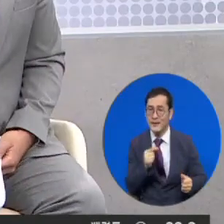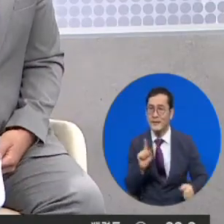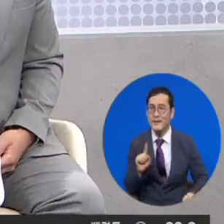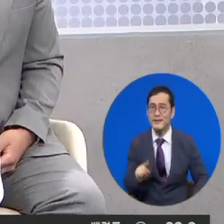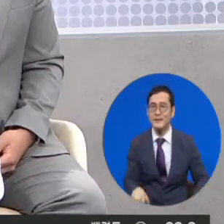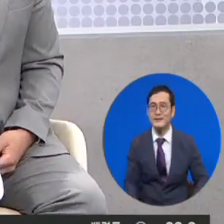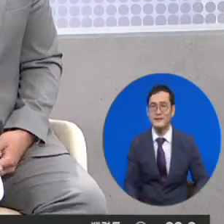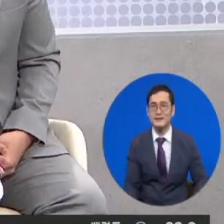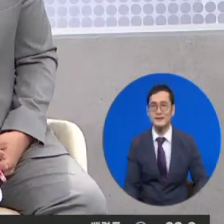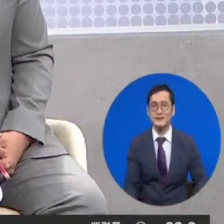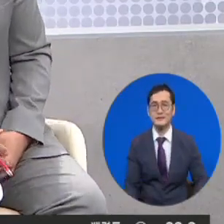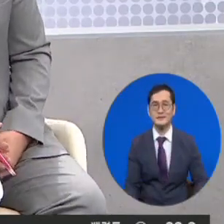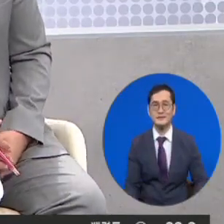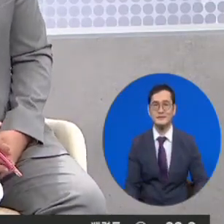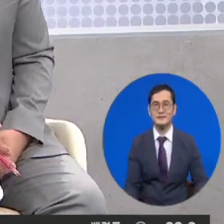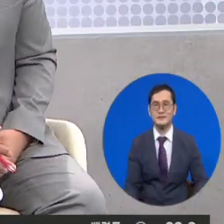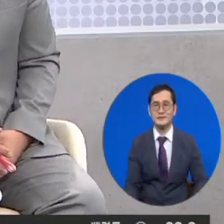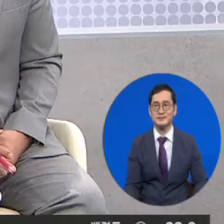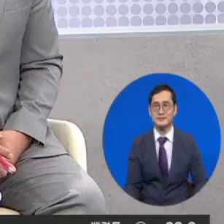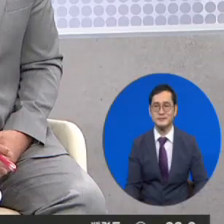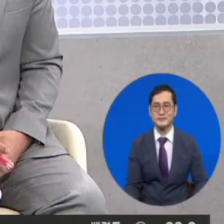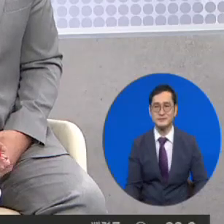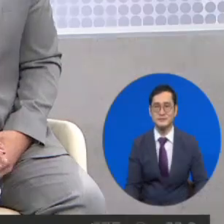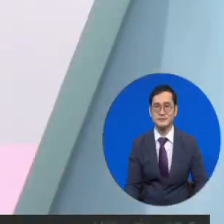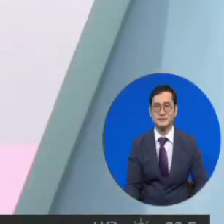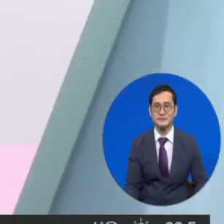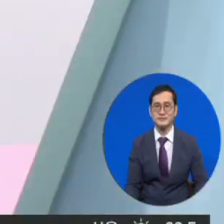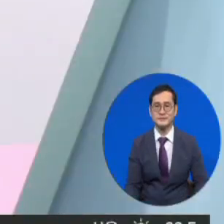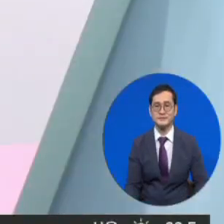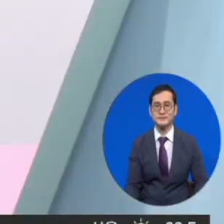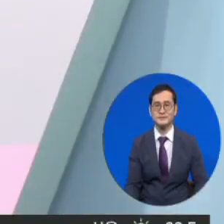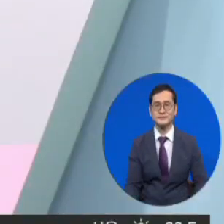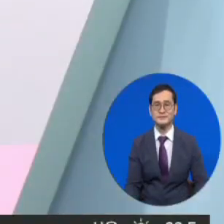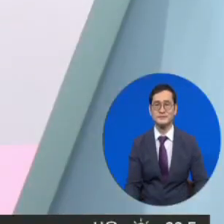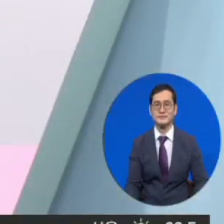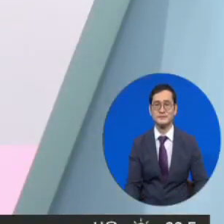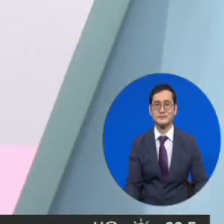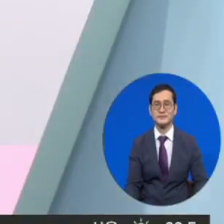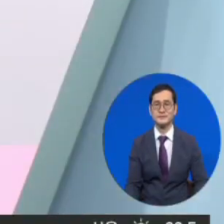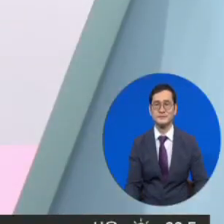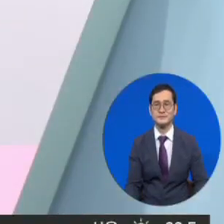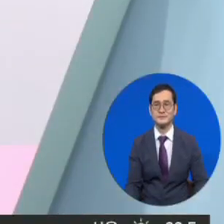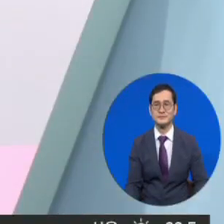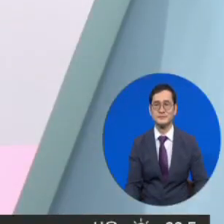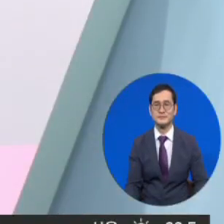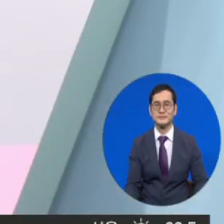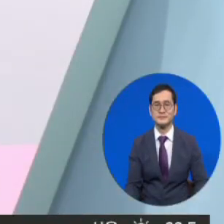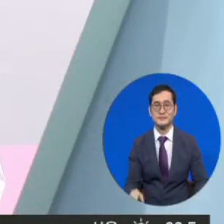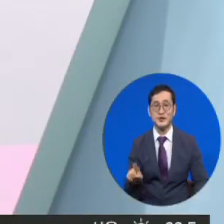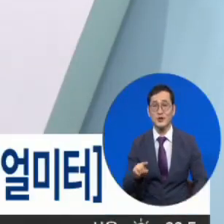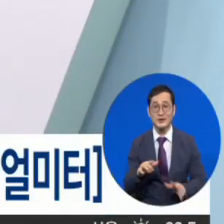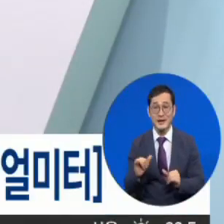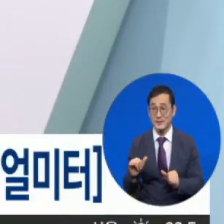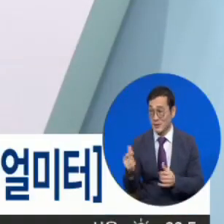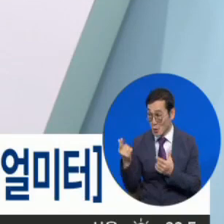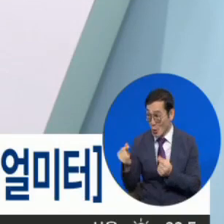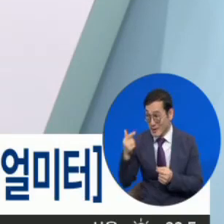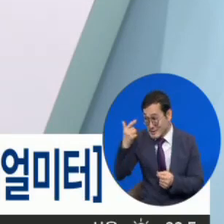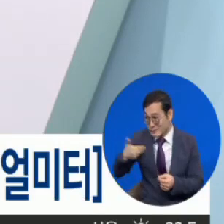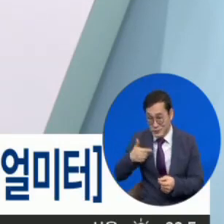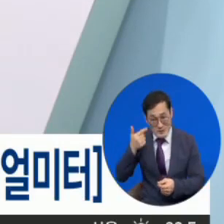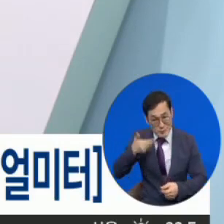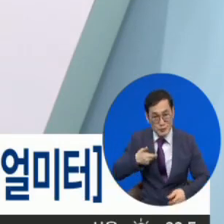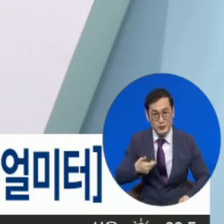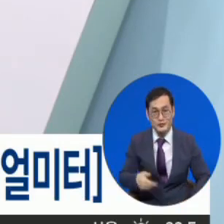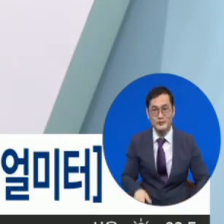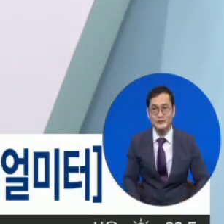너무 어려운 질문이고요. 똑같은 질문을 어제 후보가 인터뷰한 한 매체에서도 질문했는데 어떻게 답변하나 이렇게